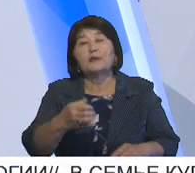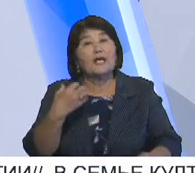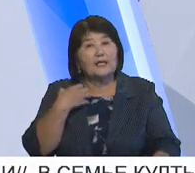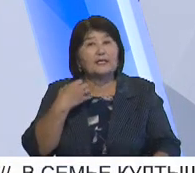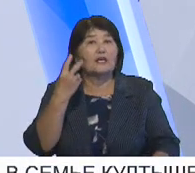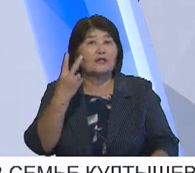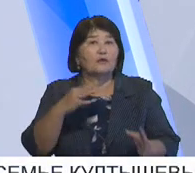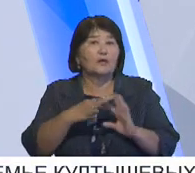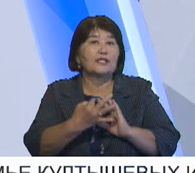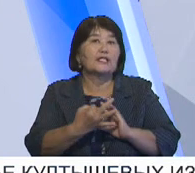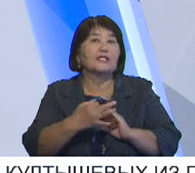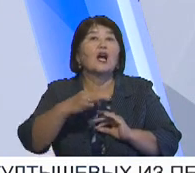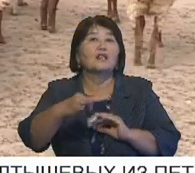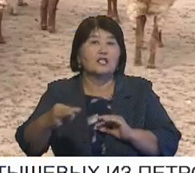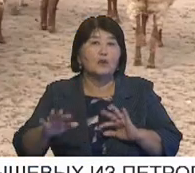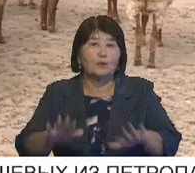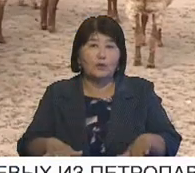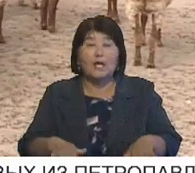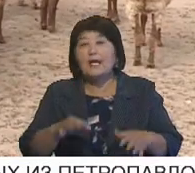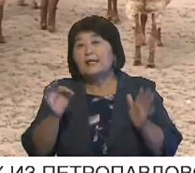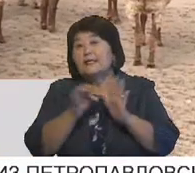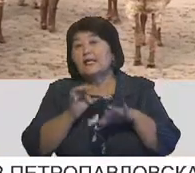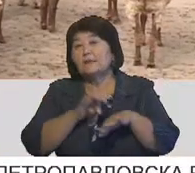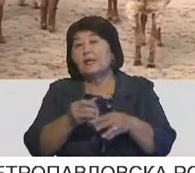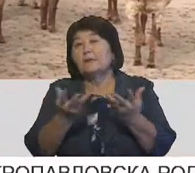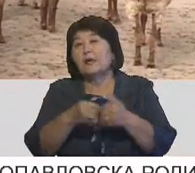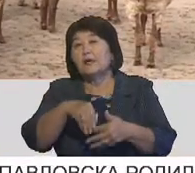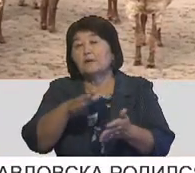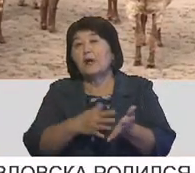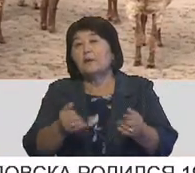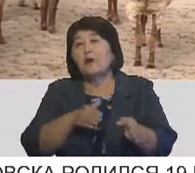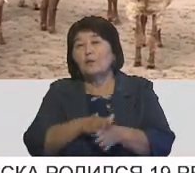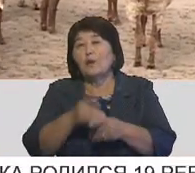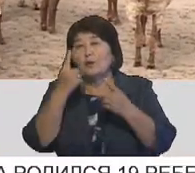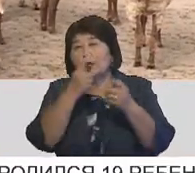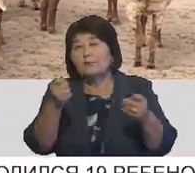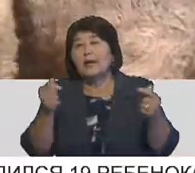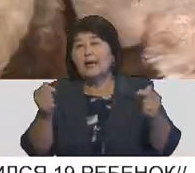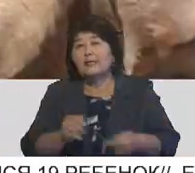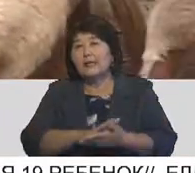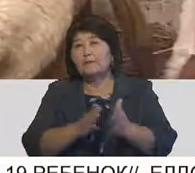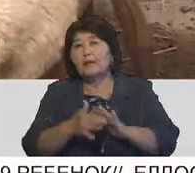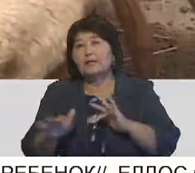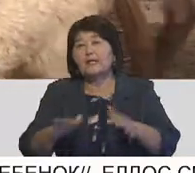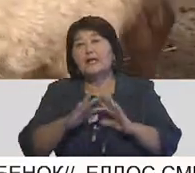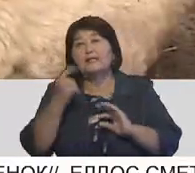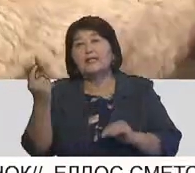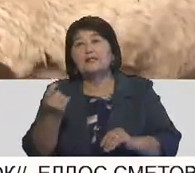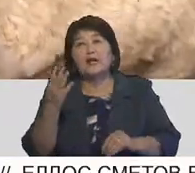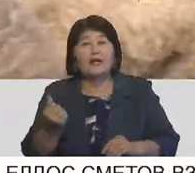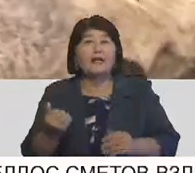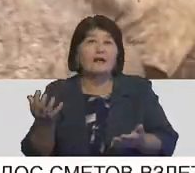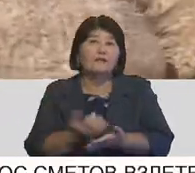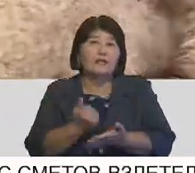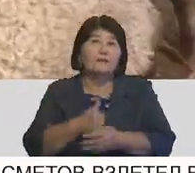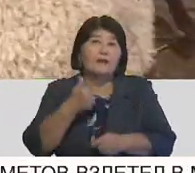и двух сельских населенных пунктах. Цель проведения переписи – получение полной информации о конкретном положении дел в сельском хозяйстве, выработка